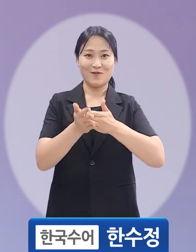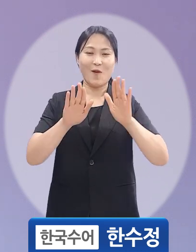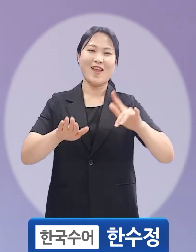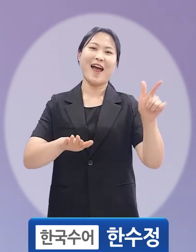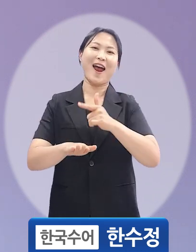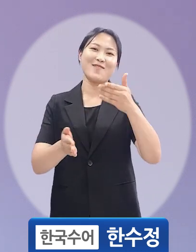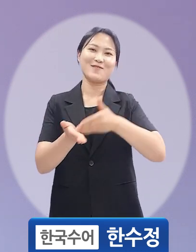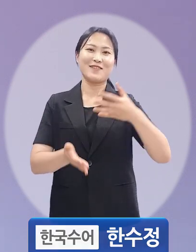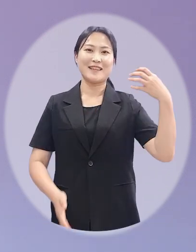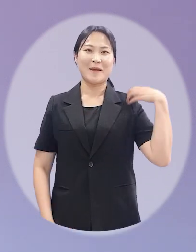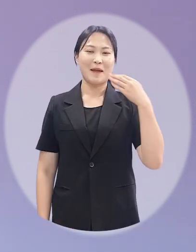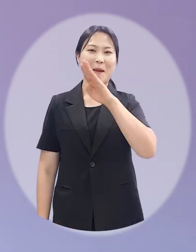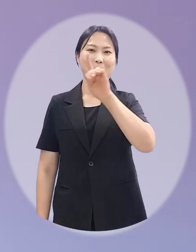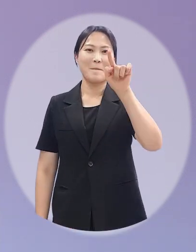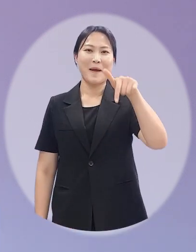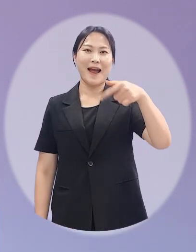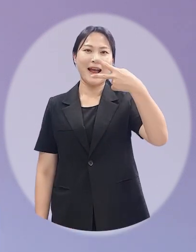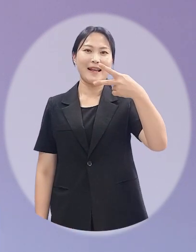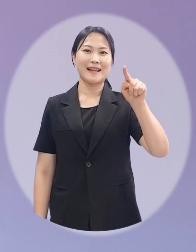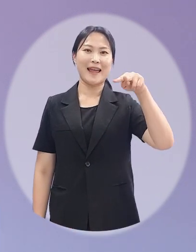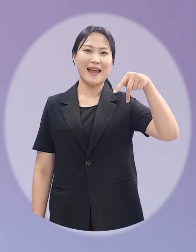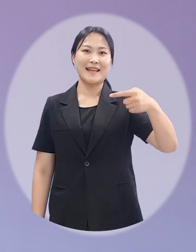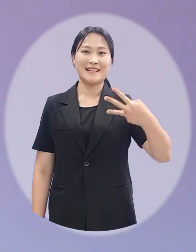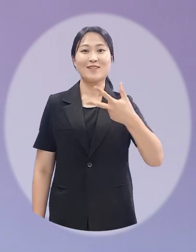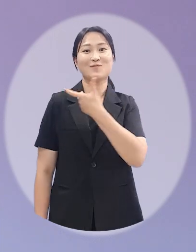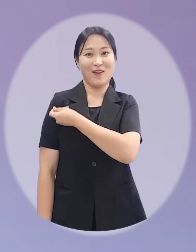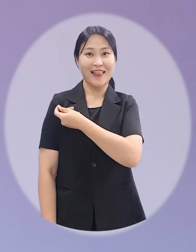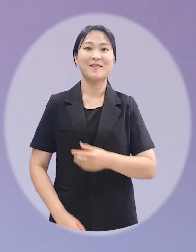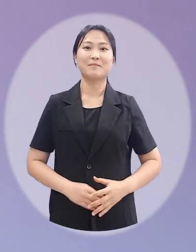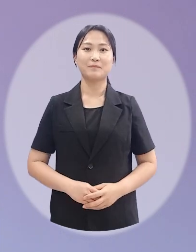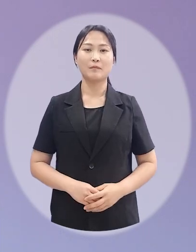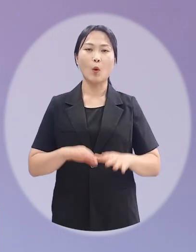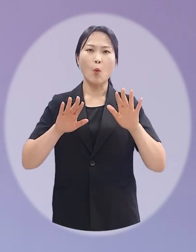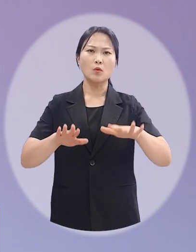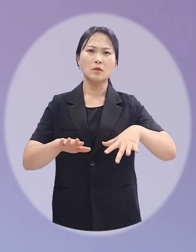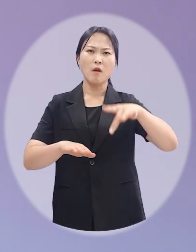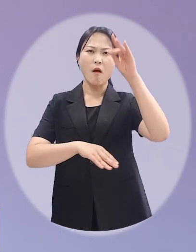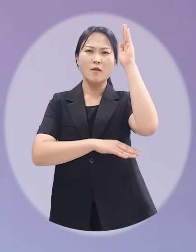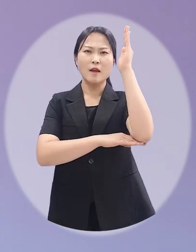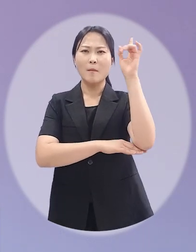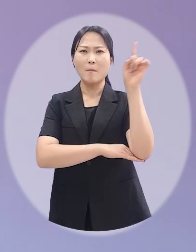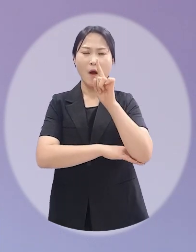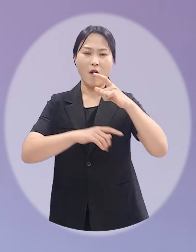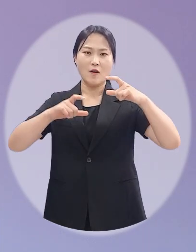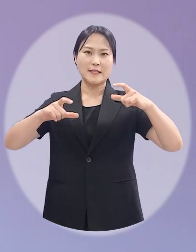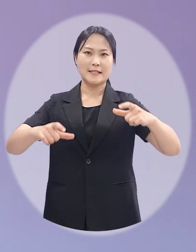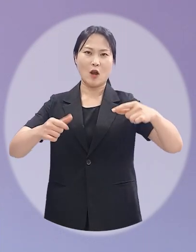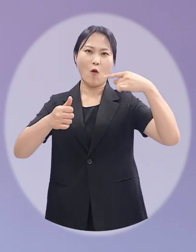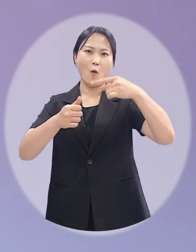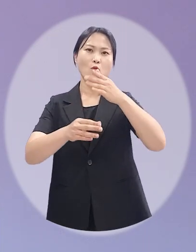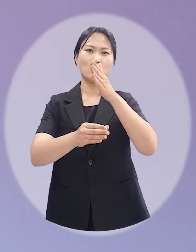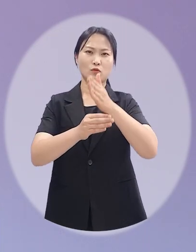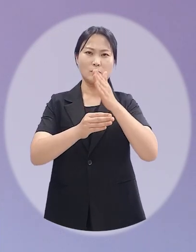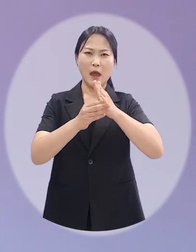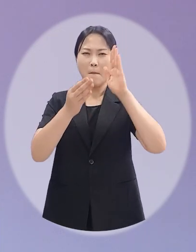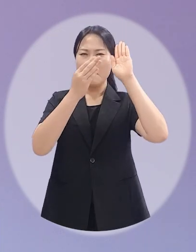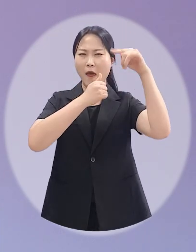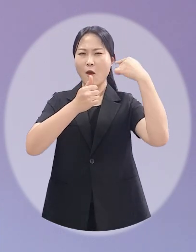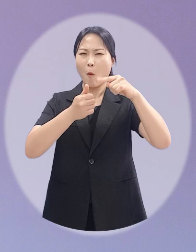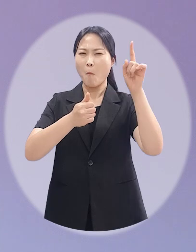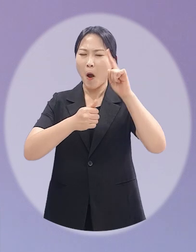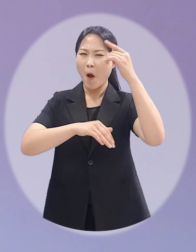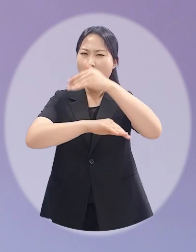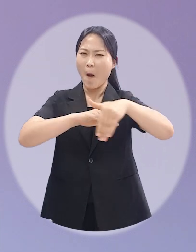박다세 주무관입니다. 제가 전해드릴 첫 소식은 지역교육을 중심으로 미래교육 청사진을 만나볼 수 있었던 특별한